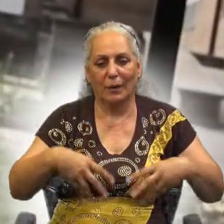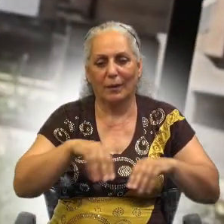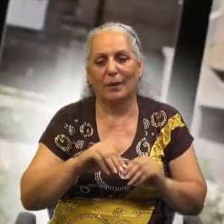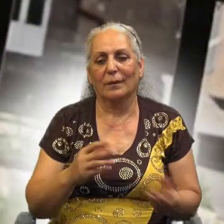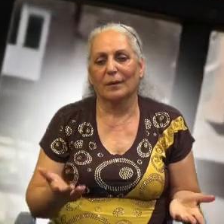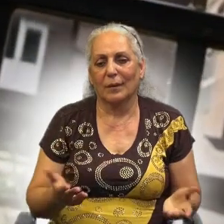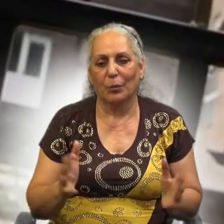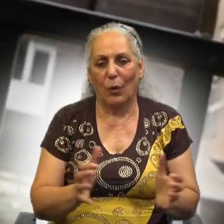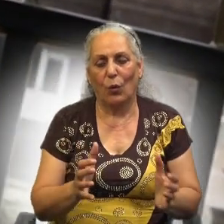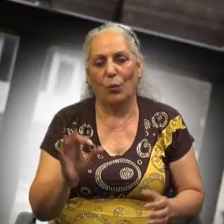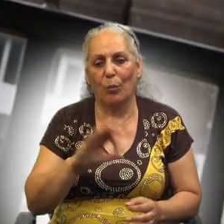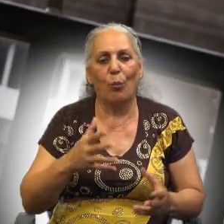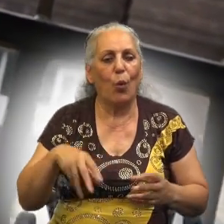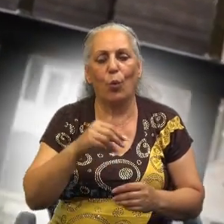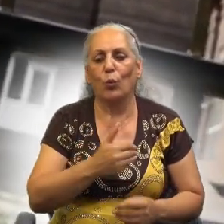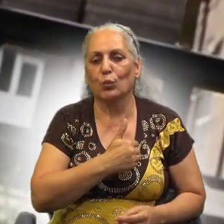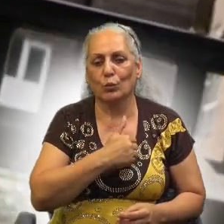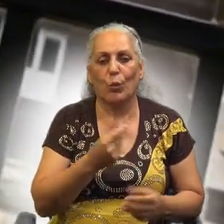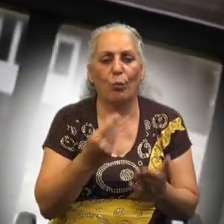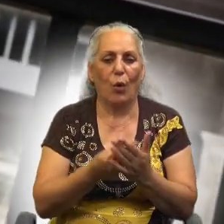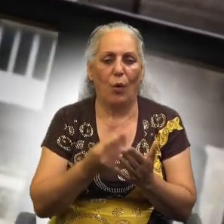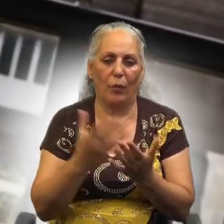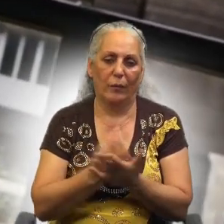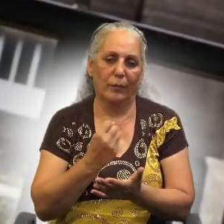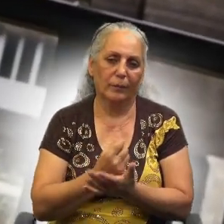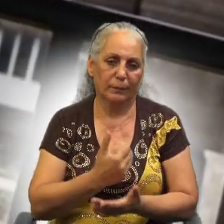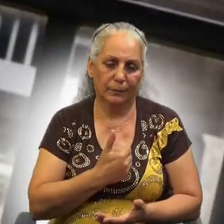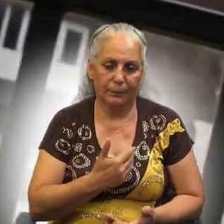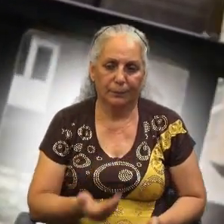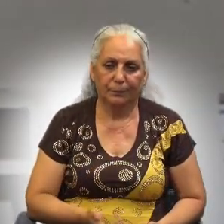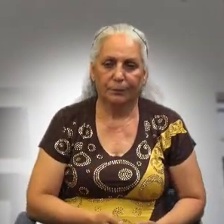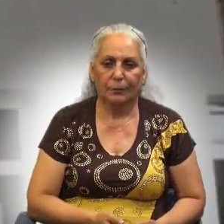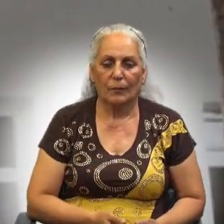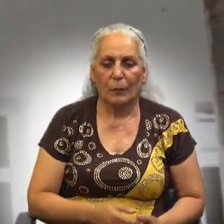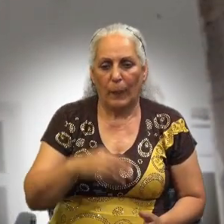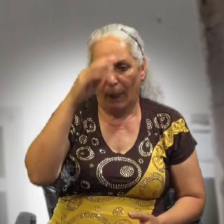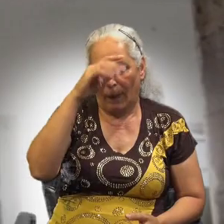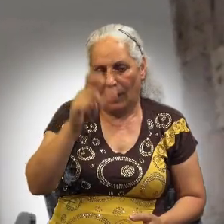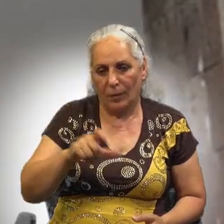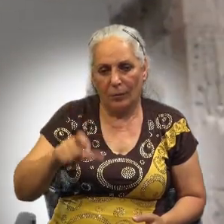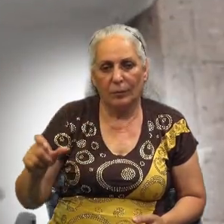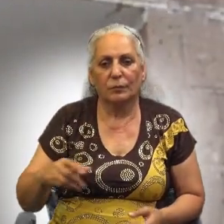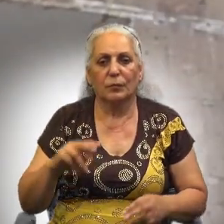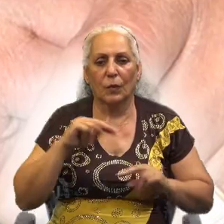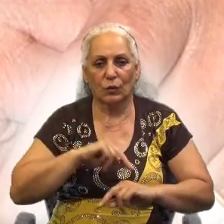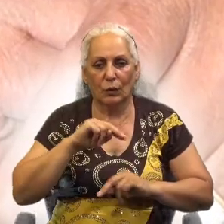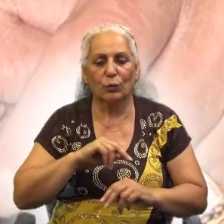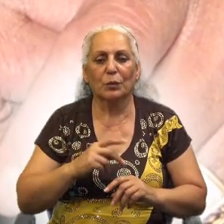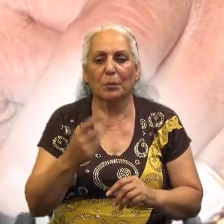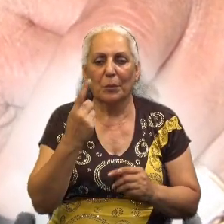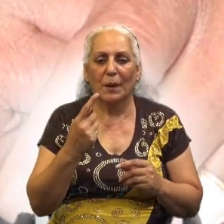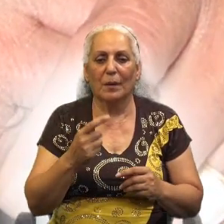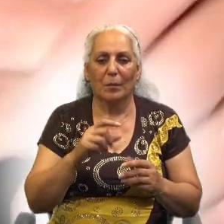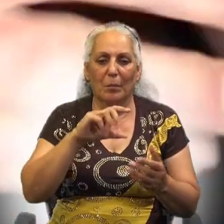են, բոլորն էլ ուզում են, որ փող վաստակեն, հենց ասած։ Տղամարդկանց աշխատունակ մի մասը զբաղված է